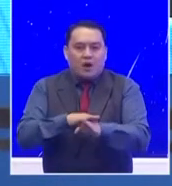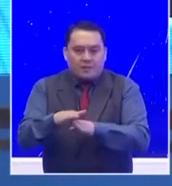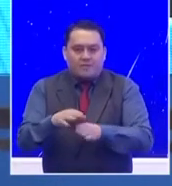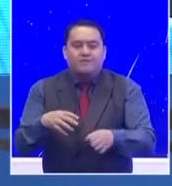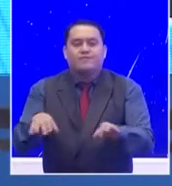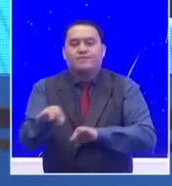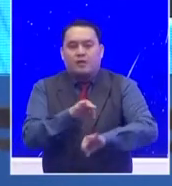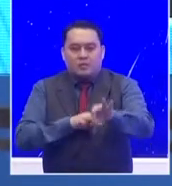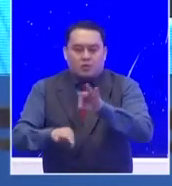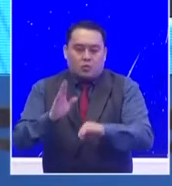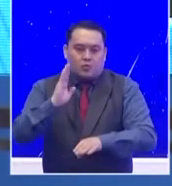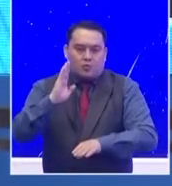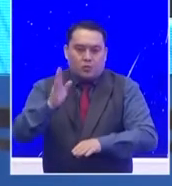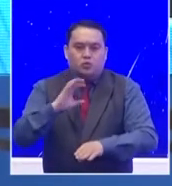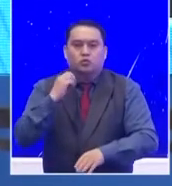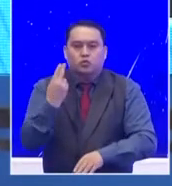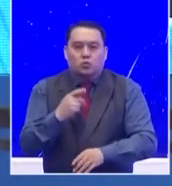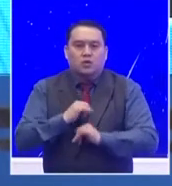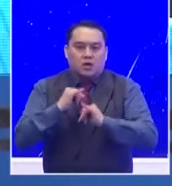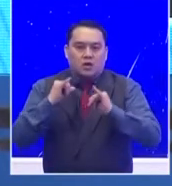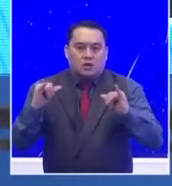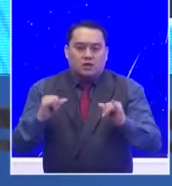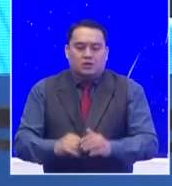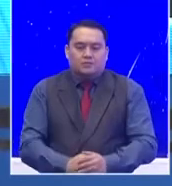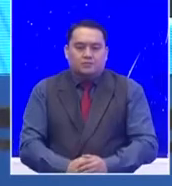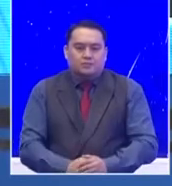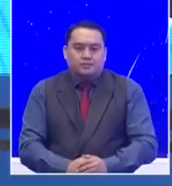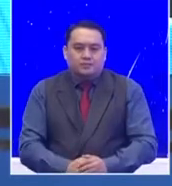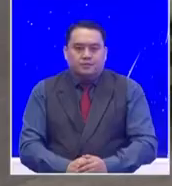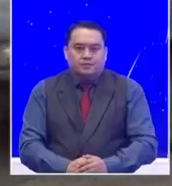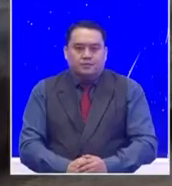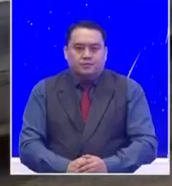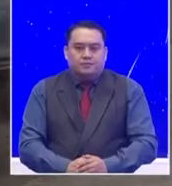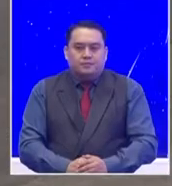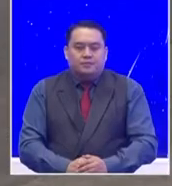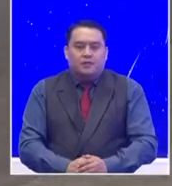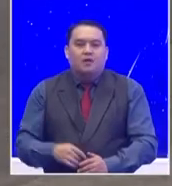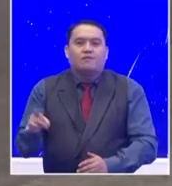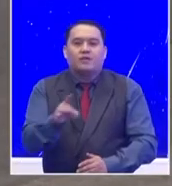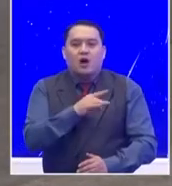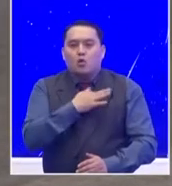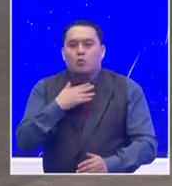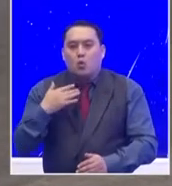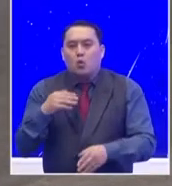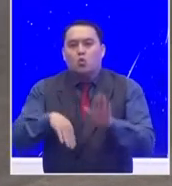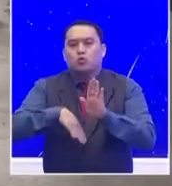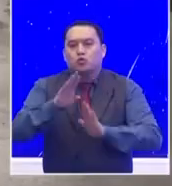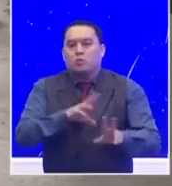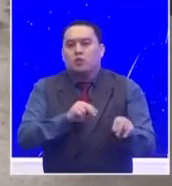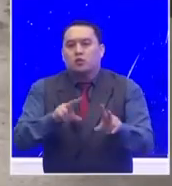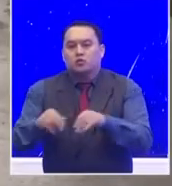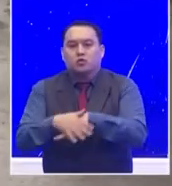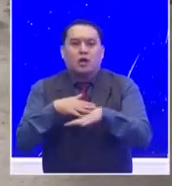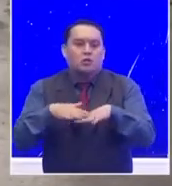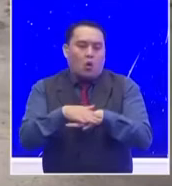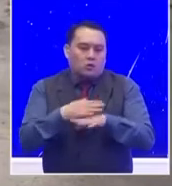немало проектов для социально-экономического развития края. В районе делается многое для улучшения благосостояния